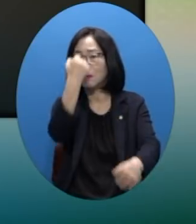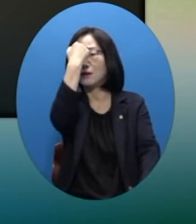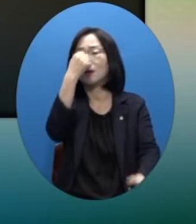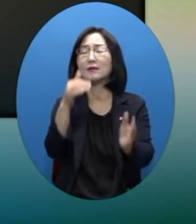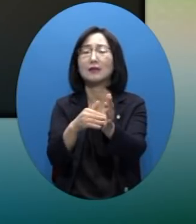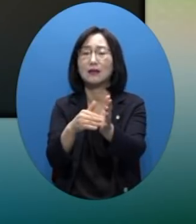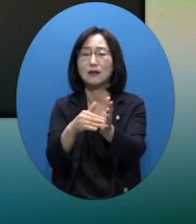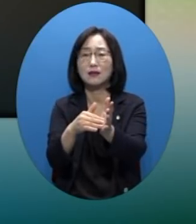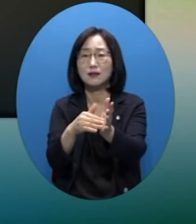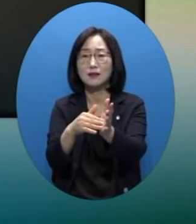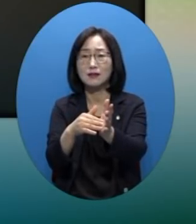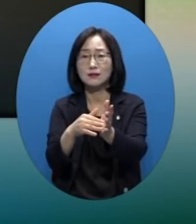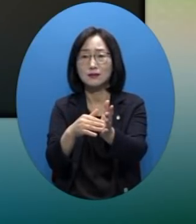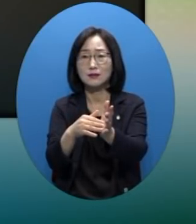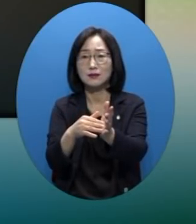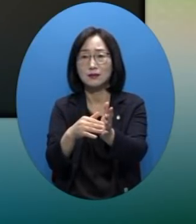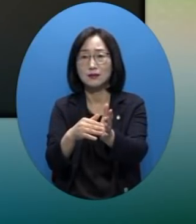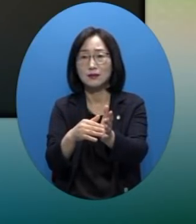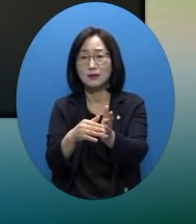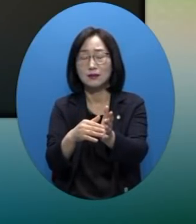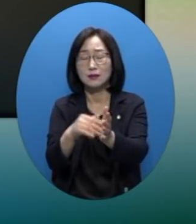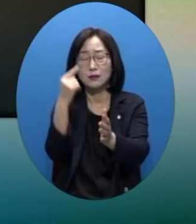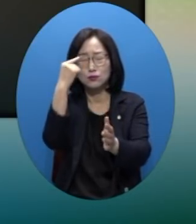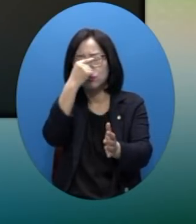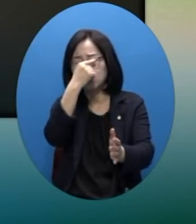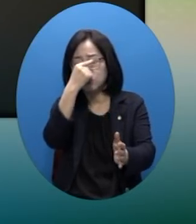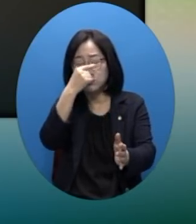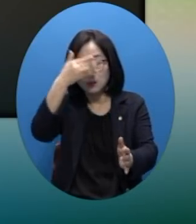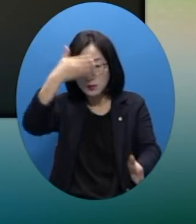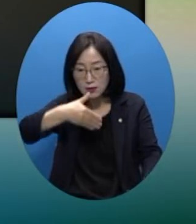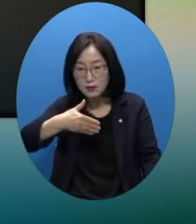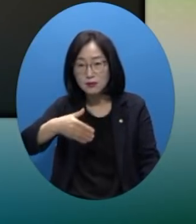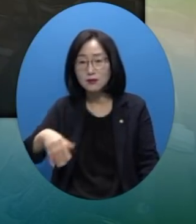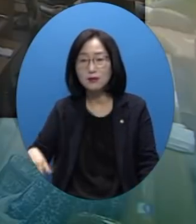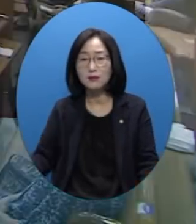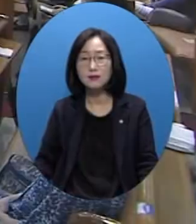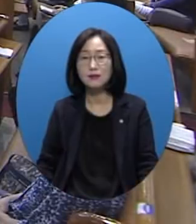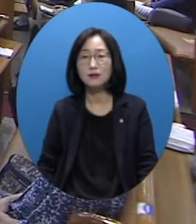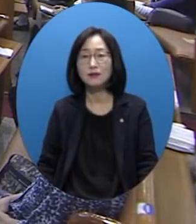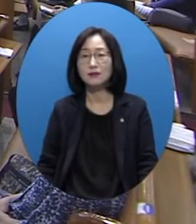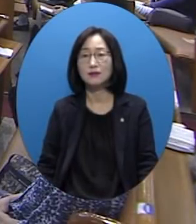맞았습니다. 그 눈을 맞고 나서 두 눈이 멀게 되었습니다.